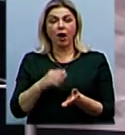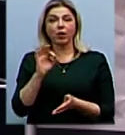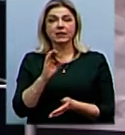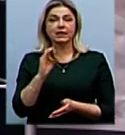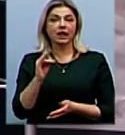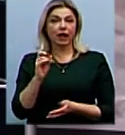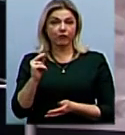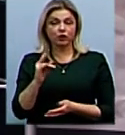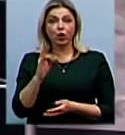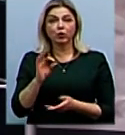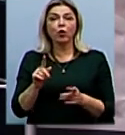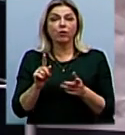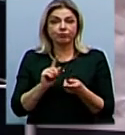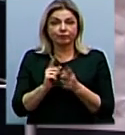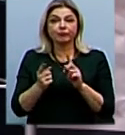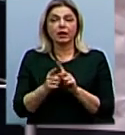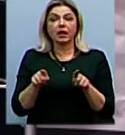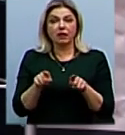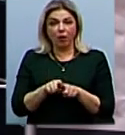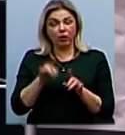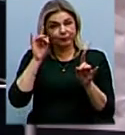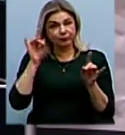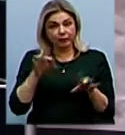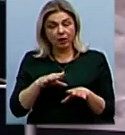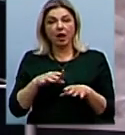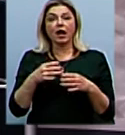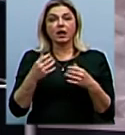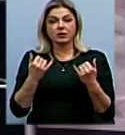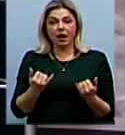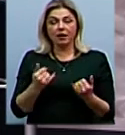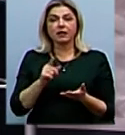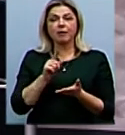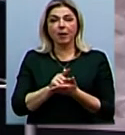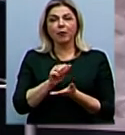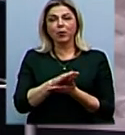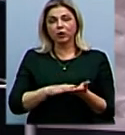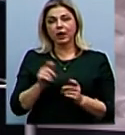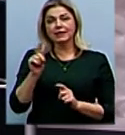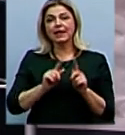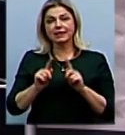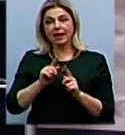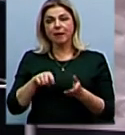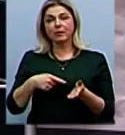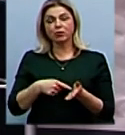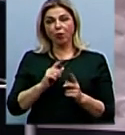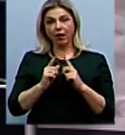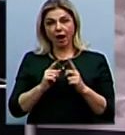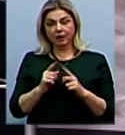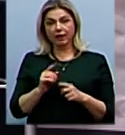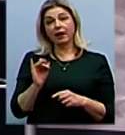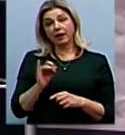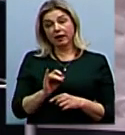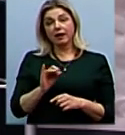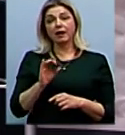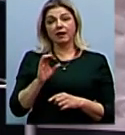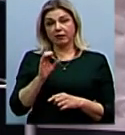місцевого масштабу форс-мажор. Зараз має продовжитися сесія міської ради, і міський